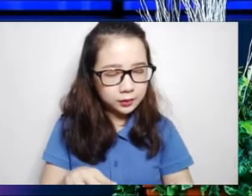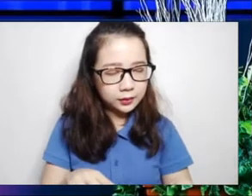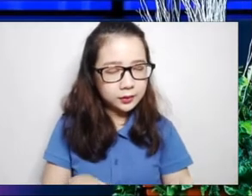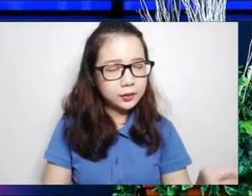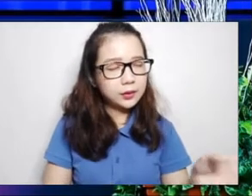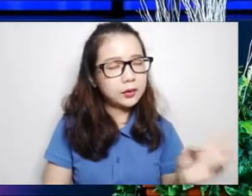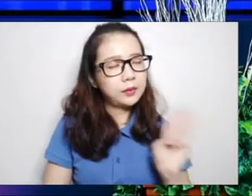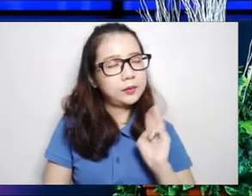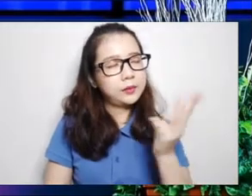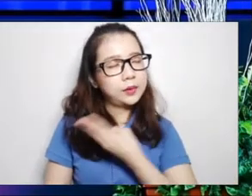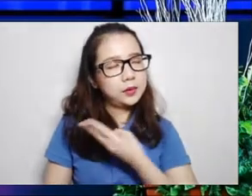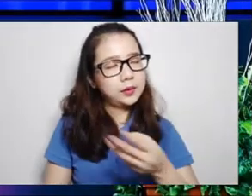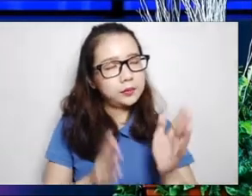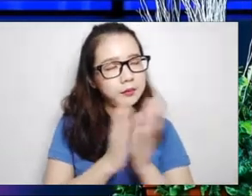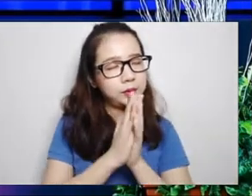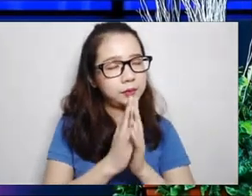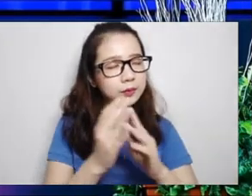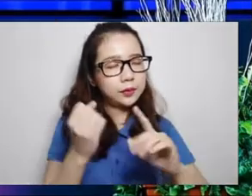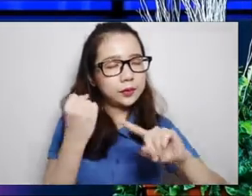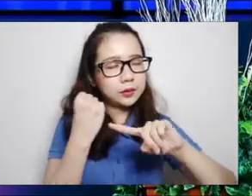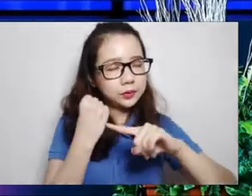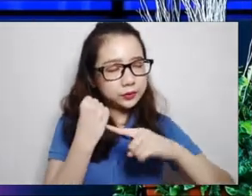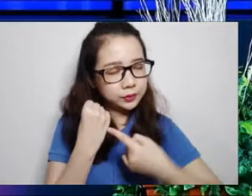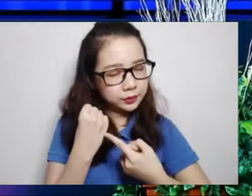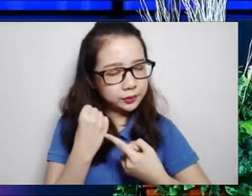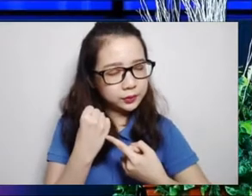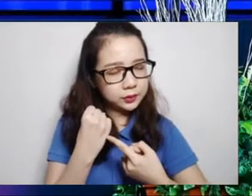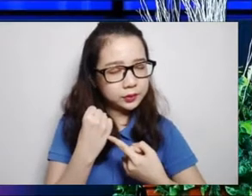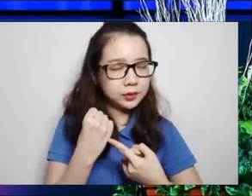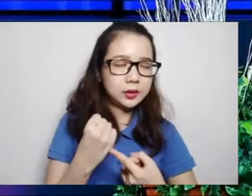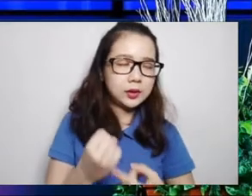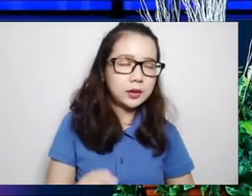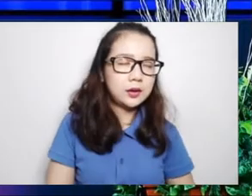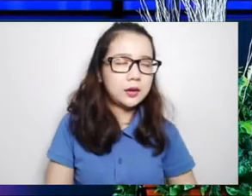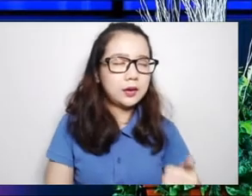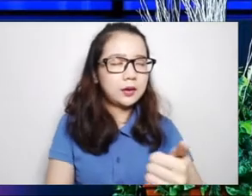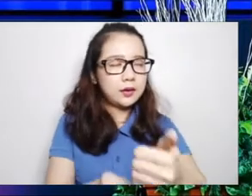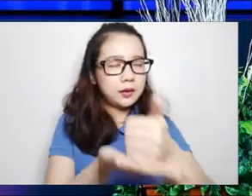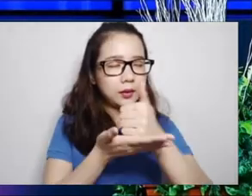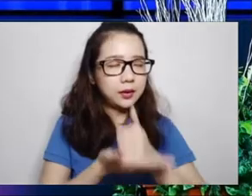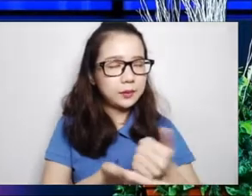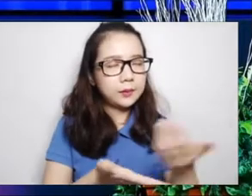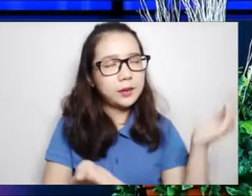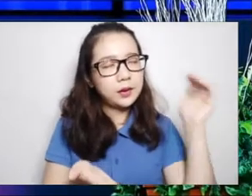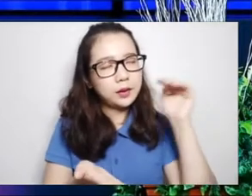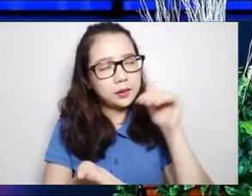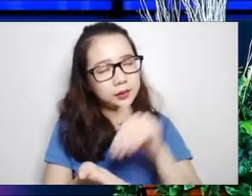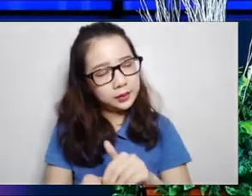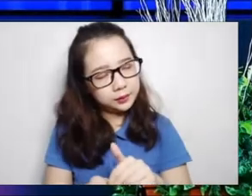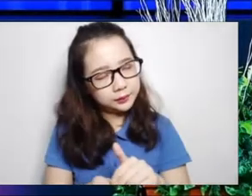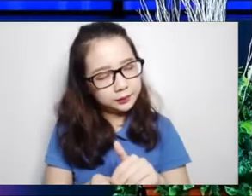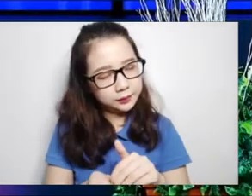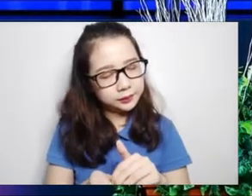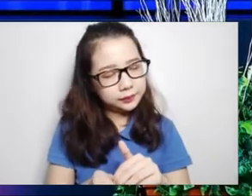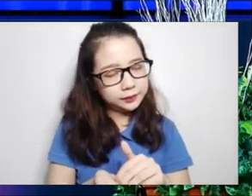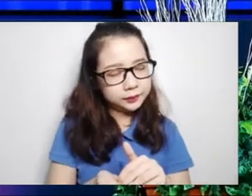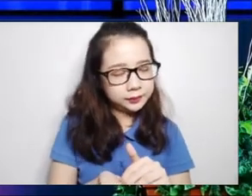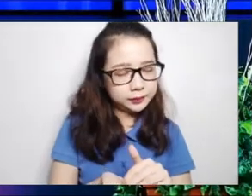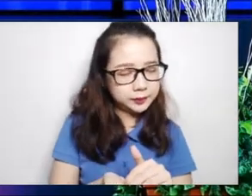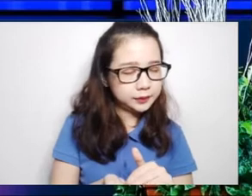pong pangunguna sa amin. Lord, we also pray for your resources to come upon our nation. Lord, tulungan mo pong muling